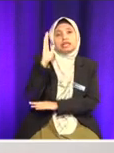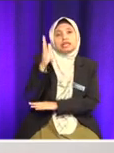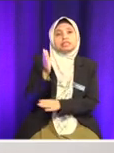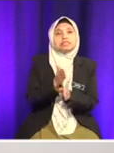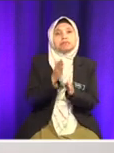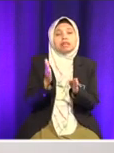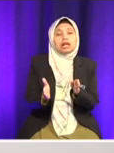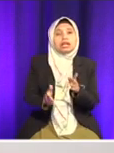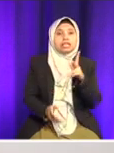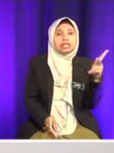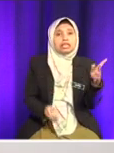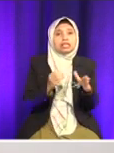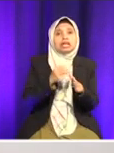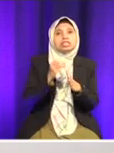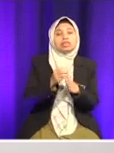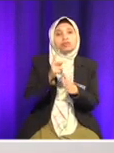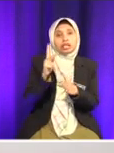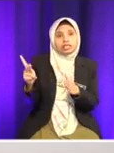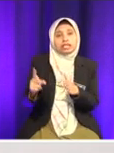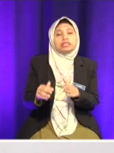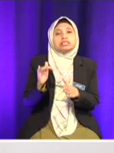kiri atau kanan kiri